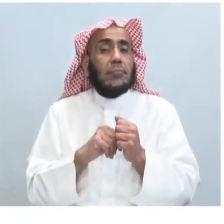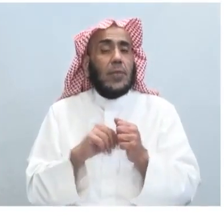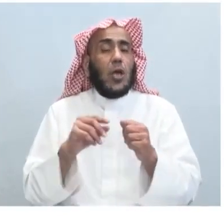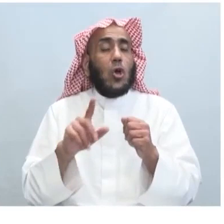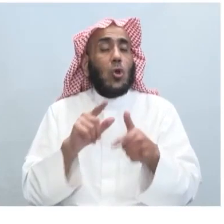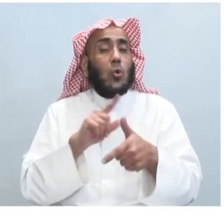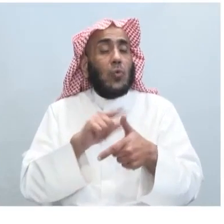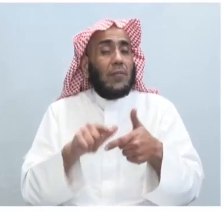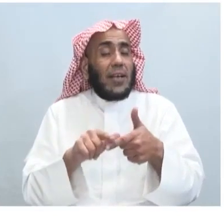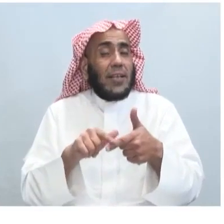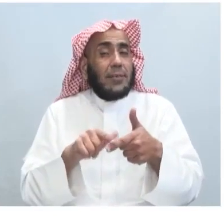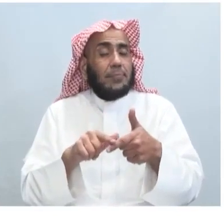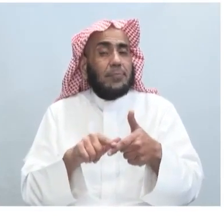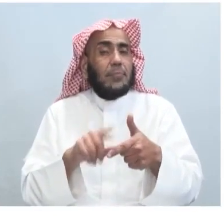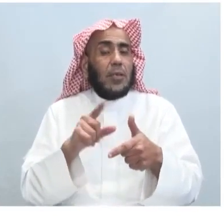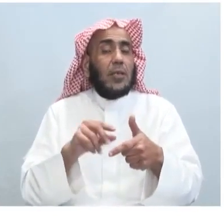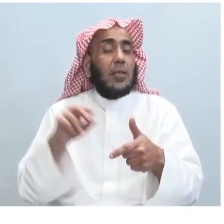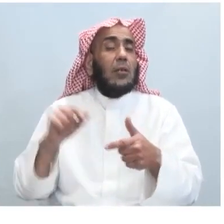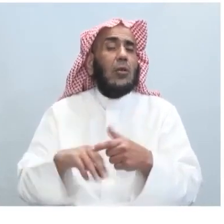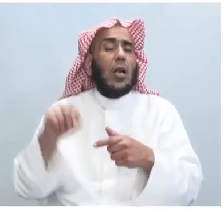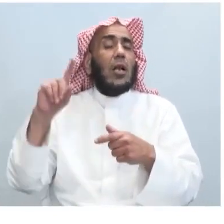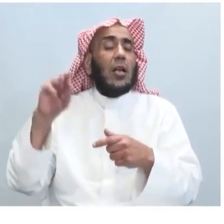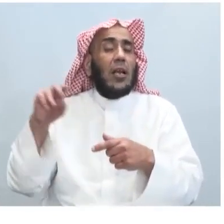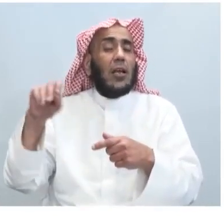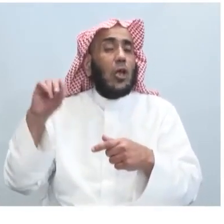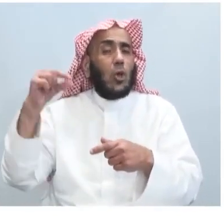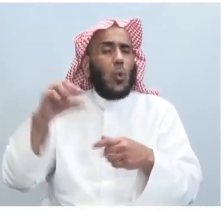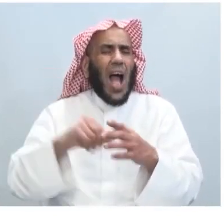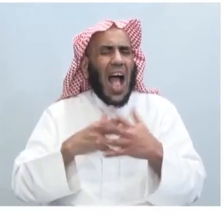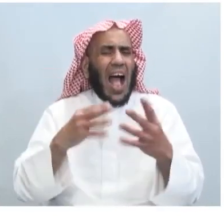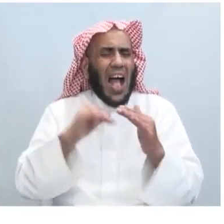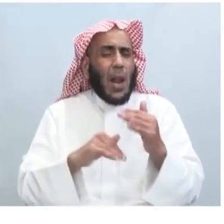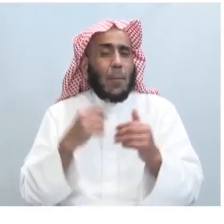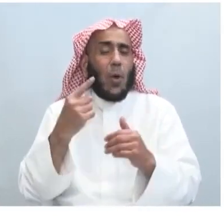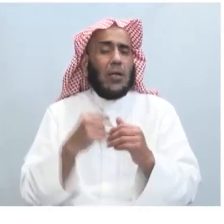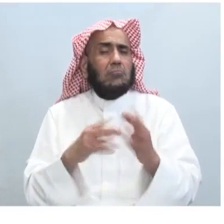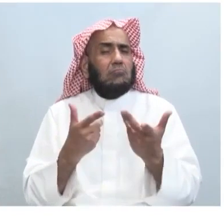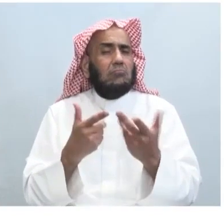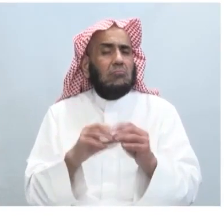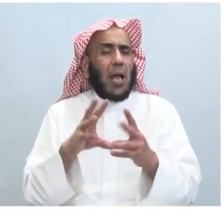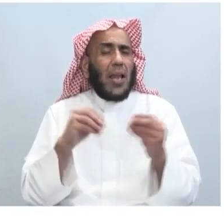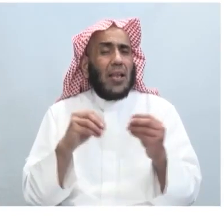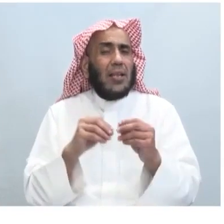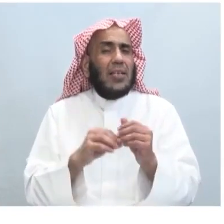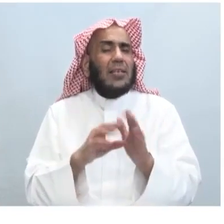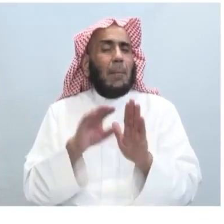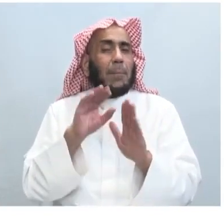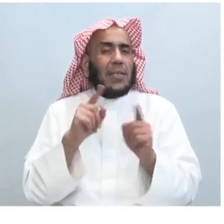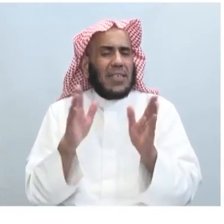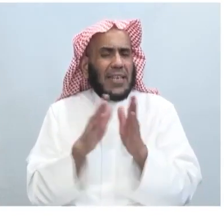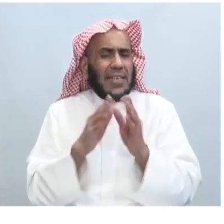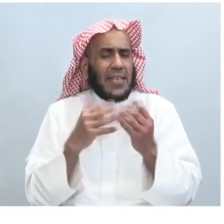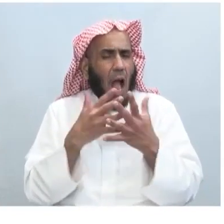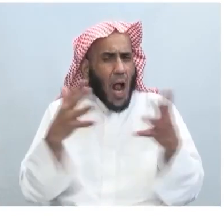الخطوه الثانيه او الفقره الثانيه قلنا ان الكي كيو تكون اقل من الواحد اقل من واحد يعني تراكيز المواد المتفاعله